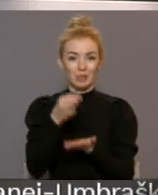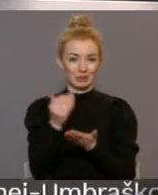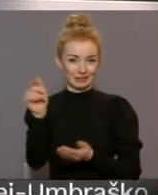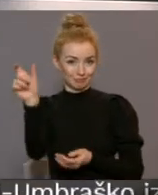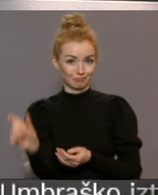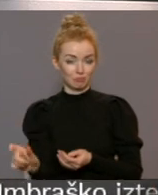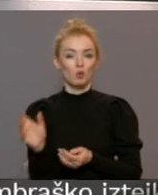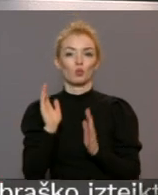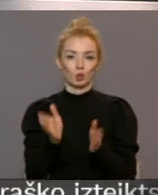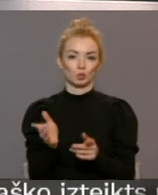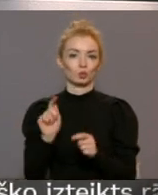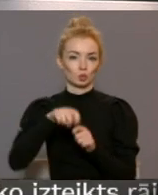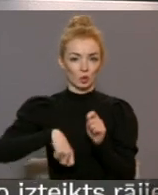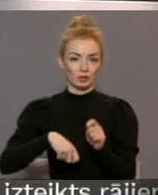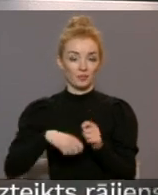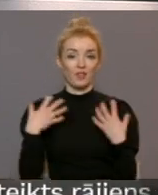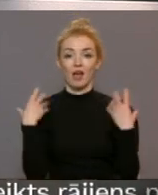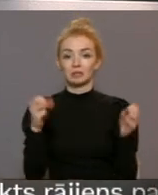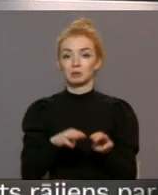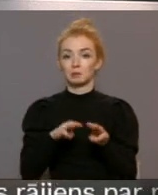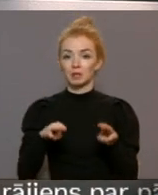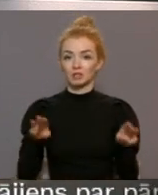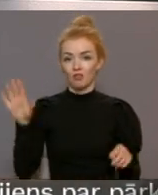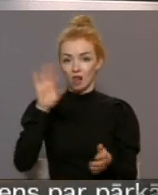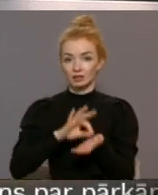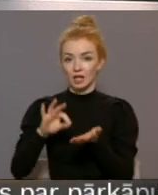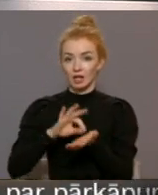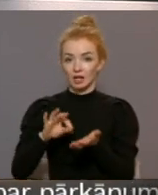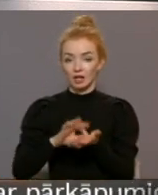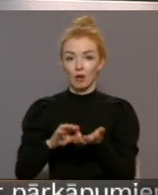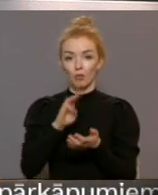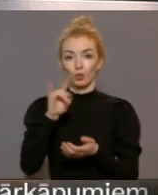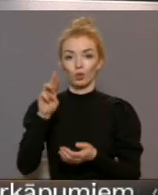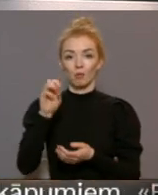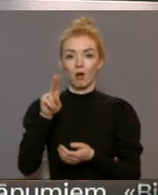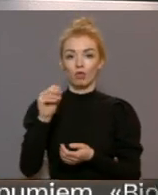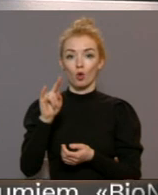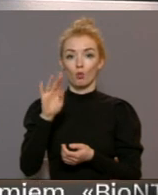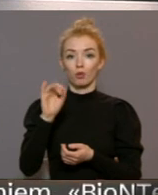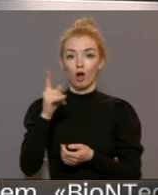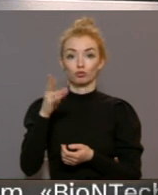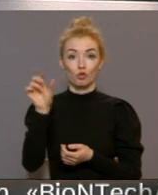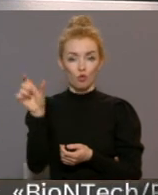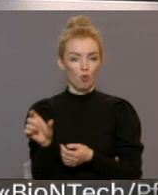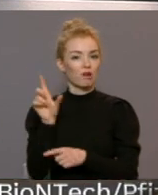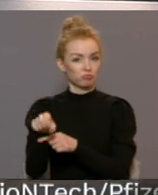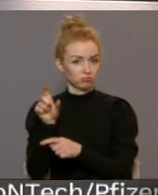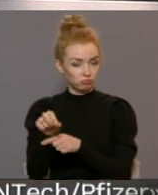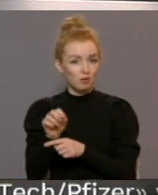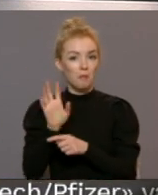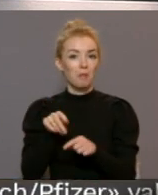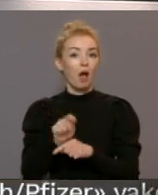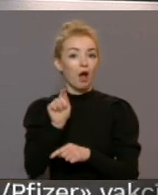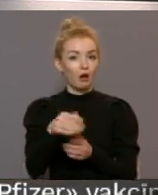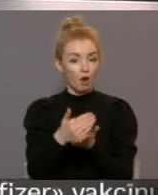personas saņems sodu. Veselības ministrijas valsts sekretārai Dainai Mūrmanai un Braško izteikts rājiens par pārkāpumiem